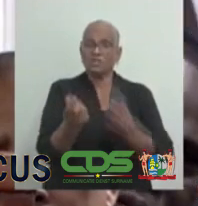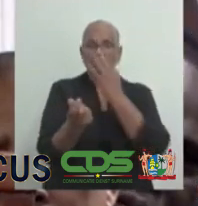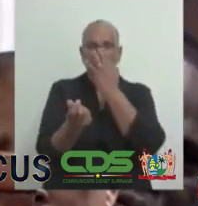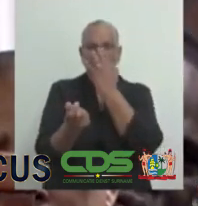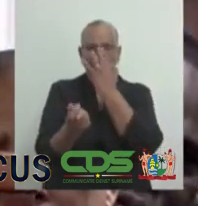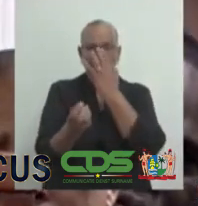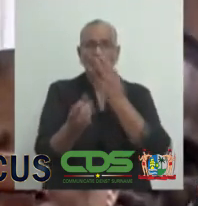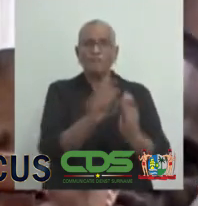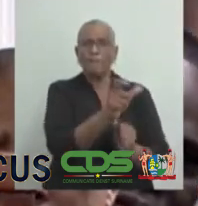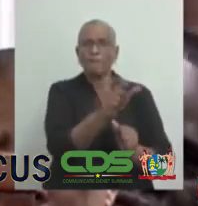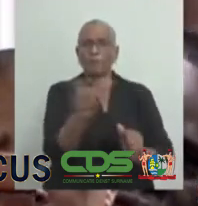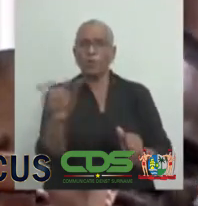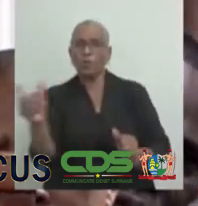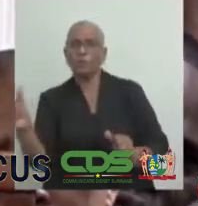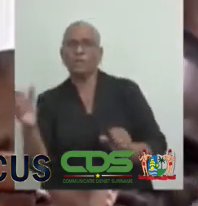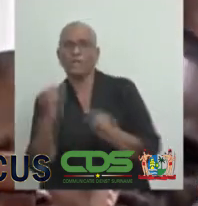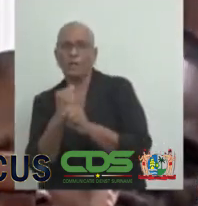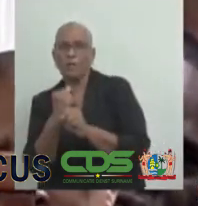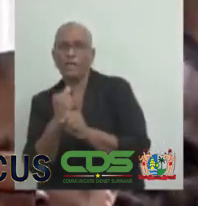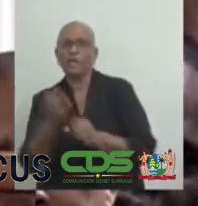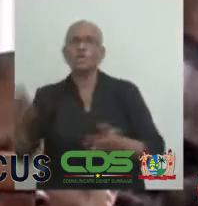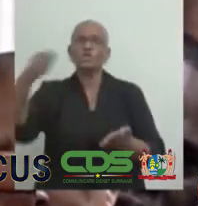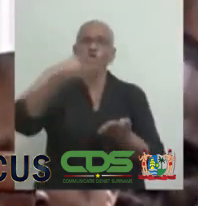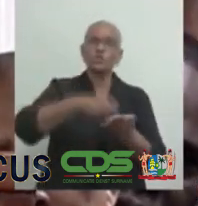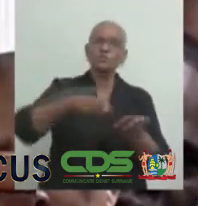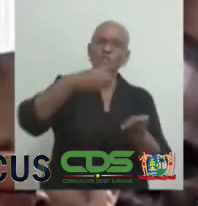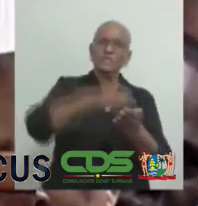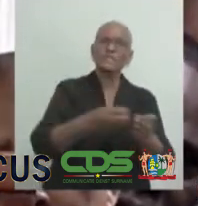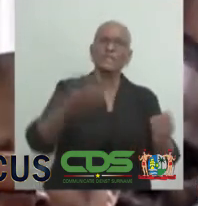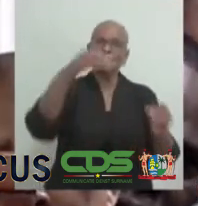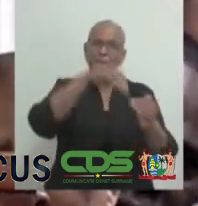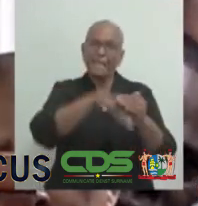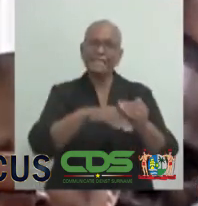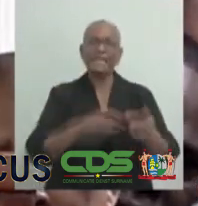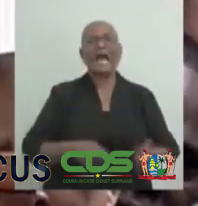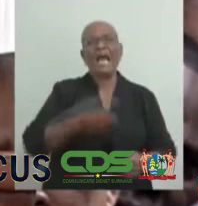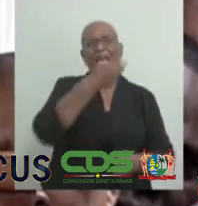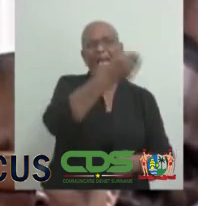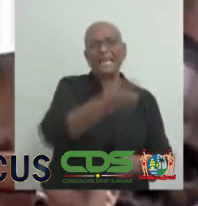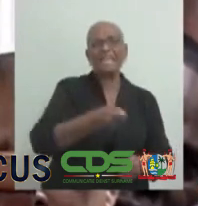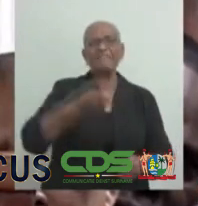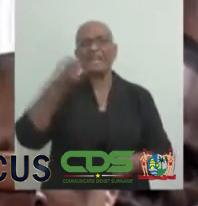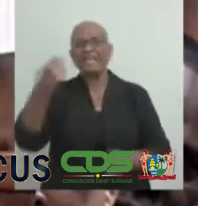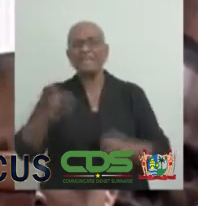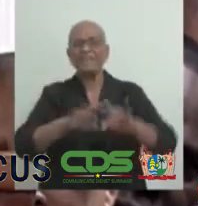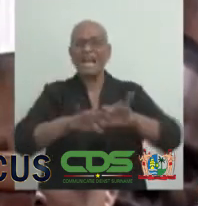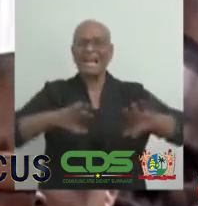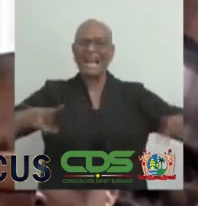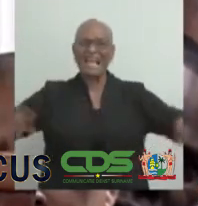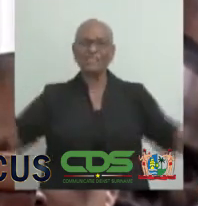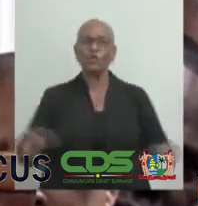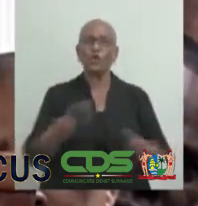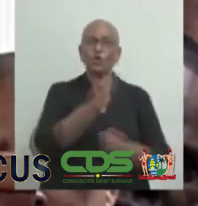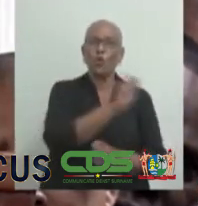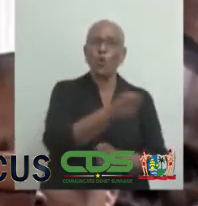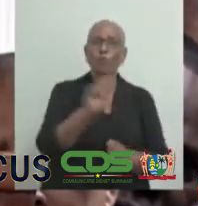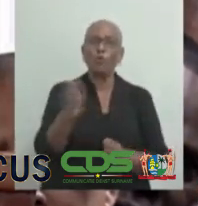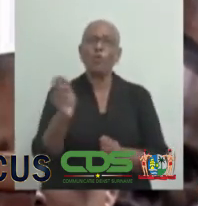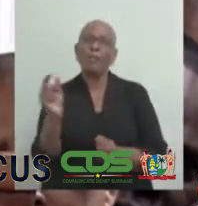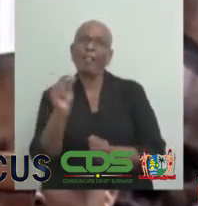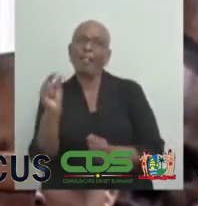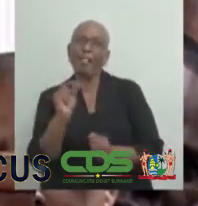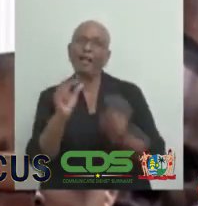van goederen en diensten, subsidies, bijdragen en schenkingen, kantoorkosten, aanschaffingen en klein onderhoud